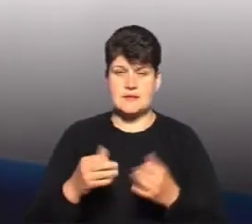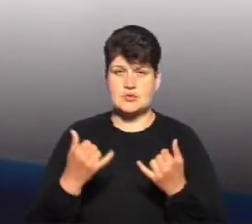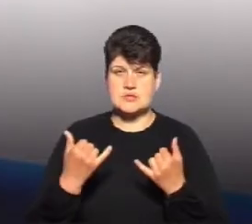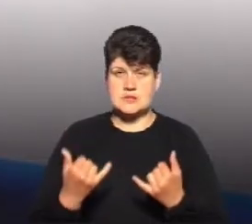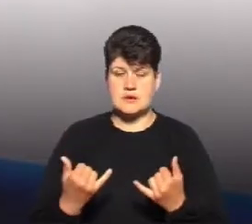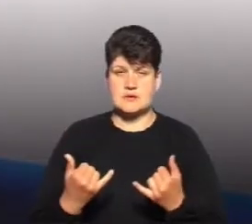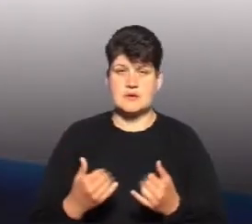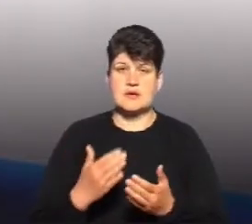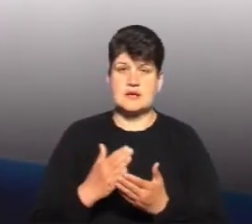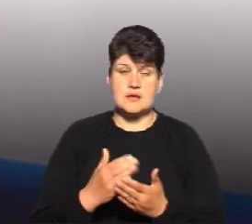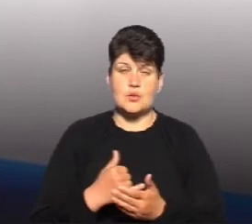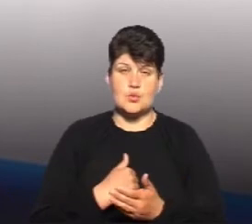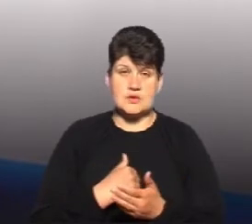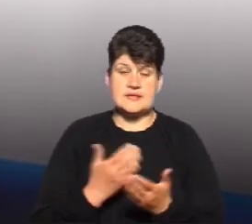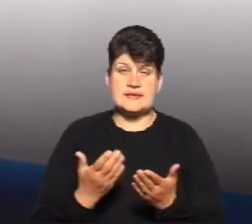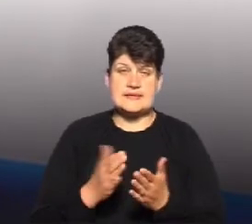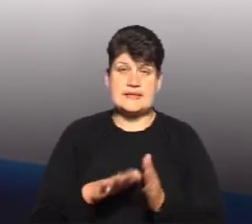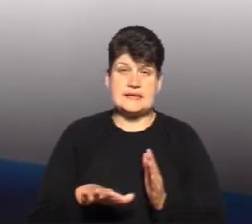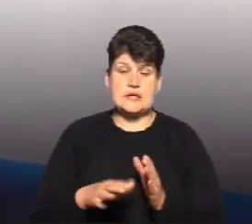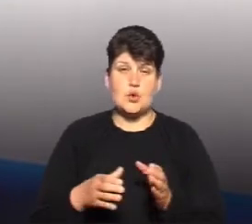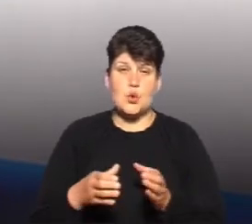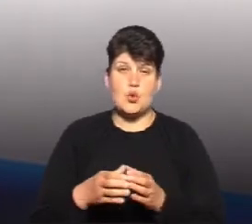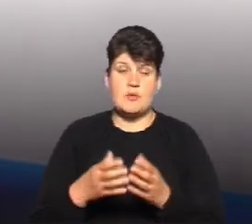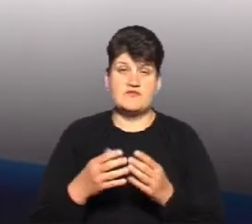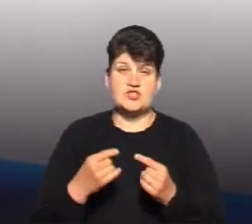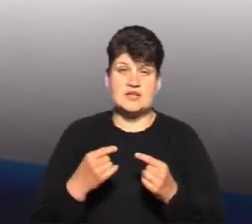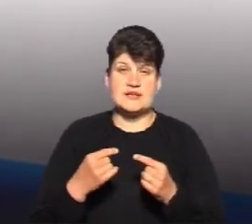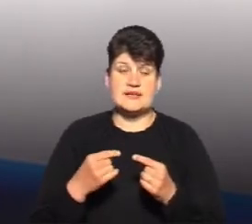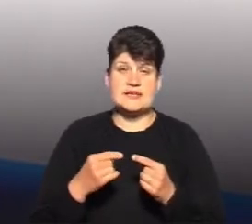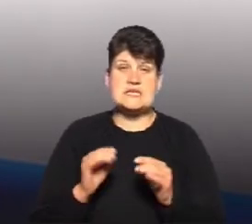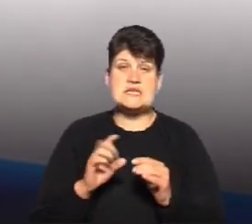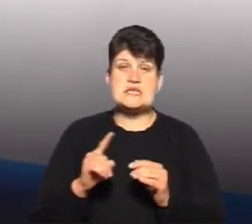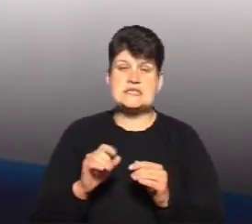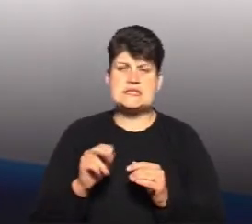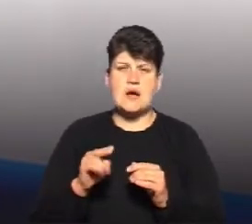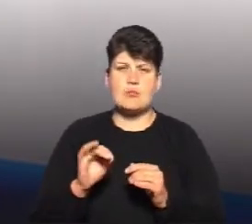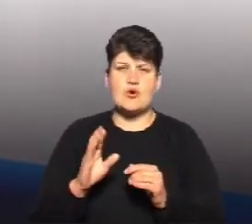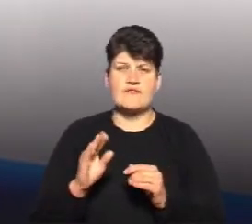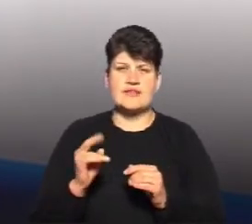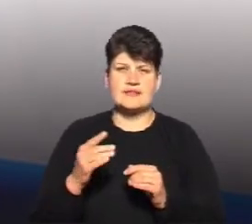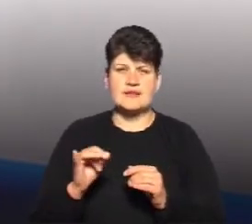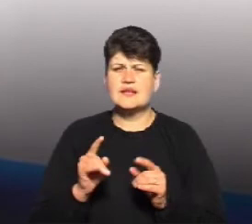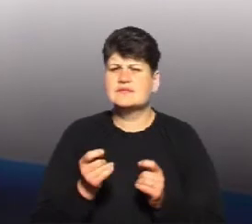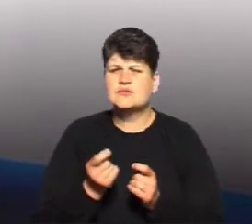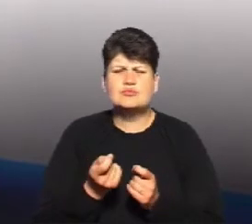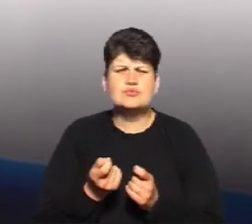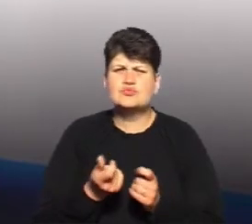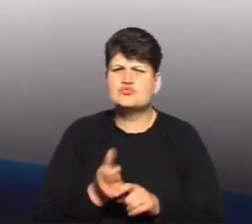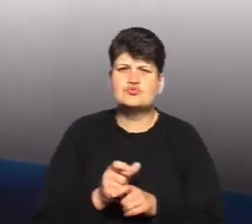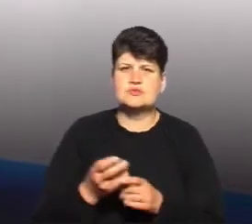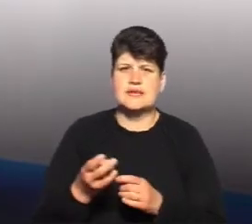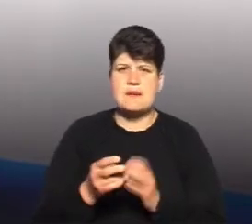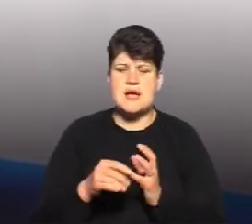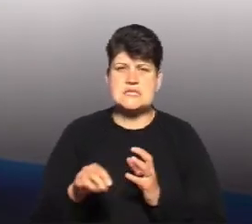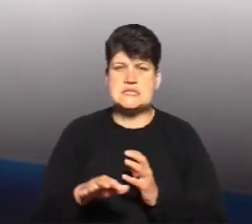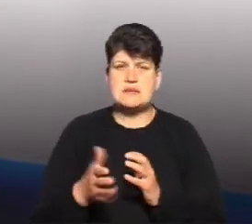нас десь на території громади, вже більше інших земель немає, є заповідник. І дуже треба там клаптик землі певній людині.